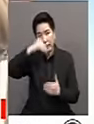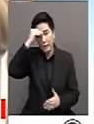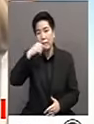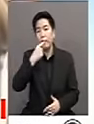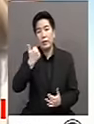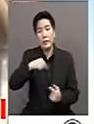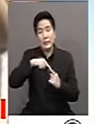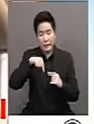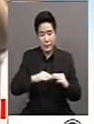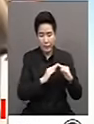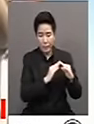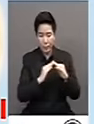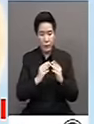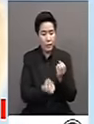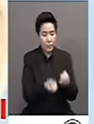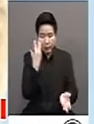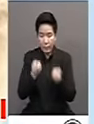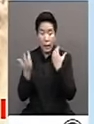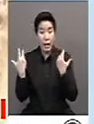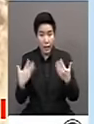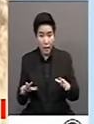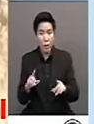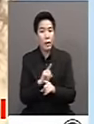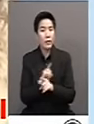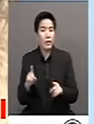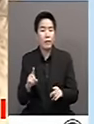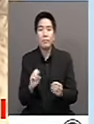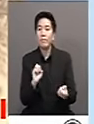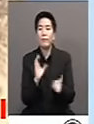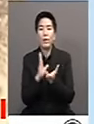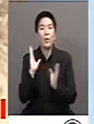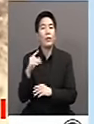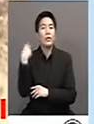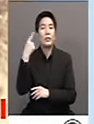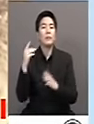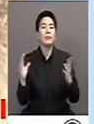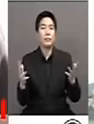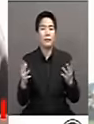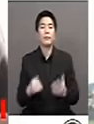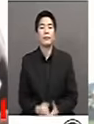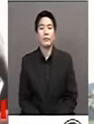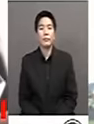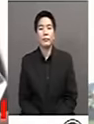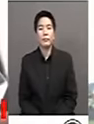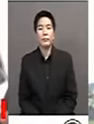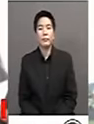แม้ว่ารีสอร์ทบนภูทับเบิกนะจะถูกรื้อไปบางส่วนแต่ก็ไม่น่ากระทบกับนักท่องเที่ยวมากนักค่ะ